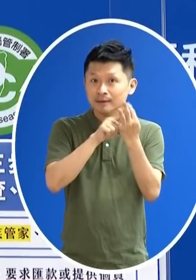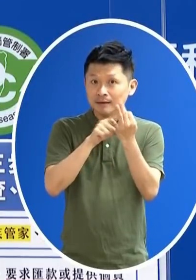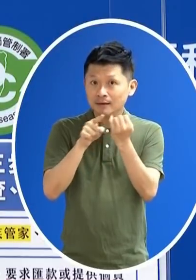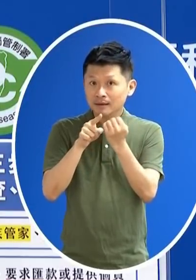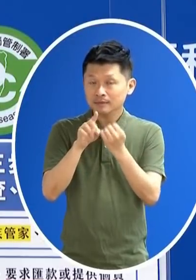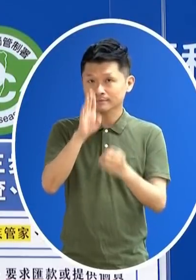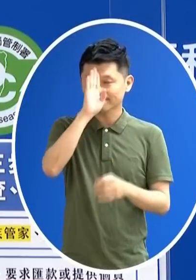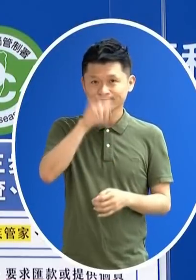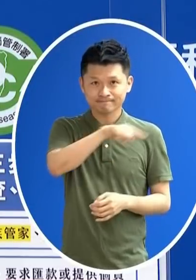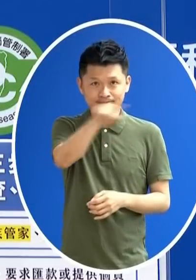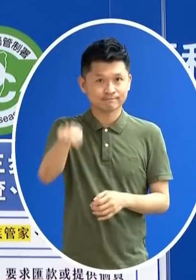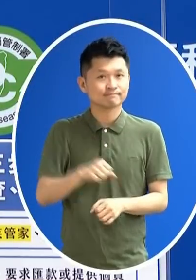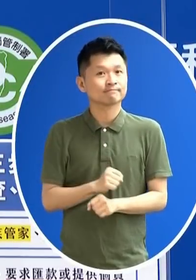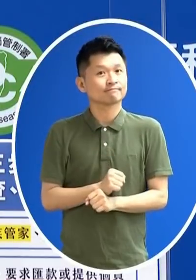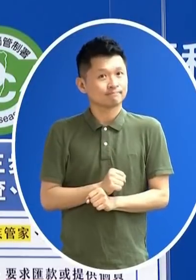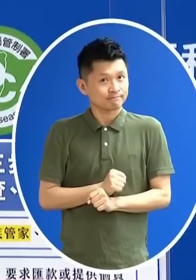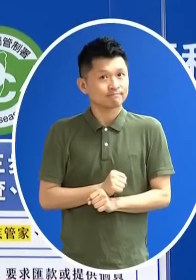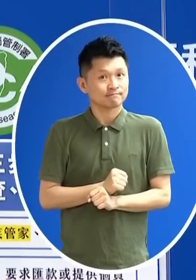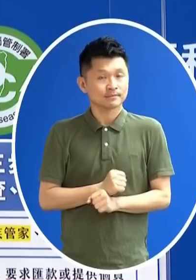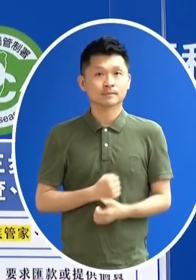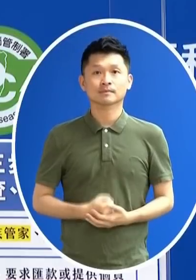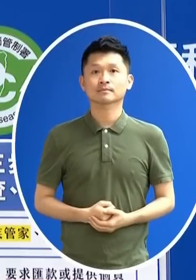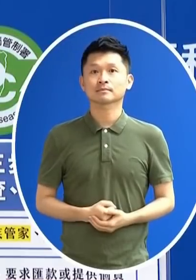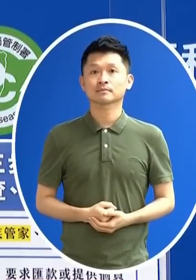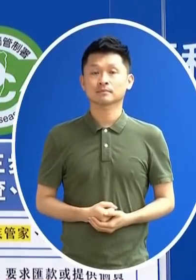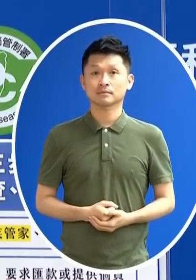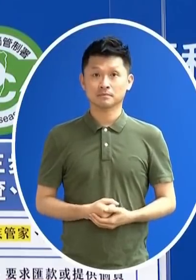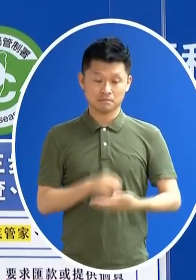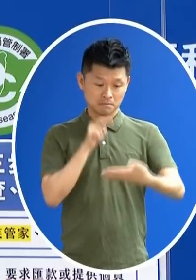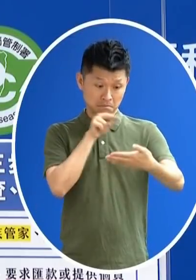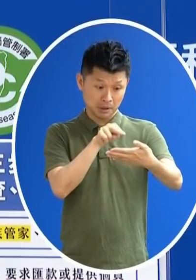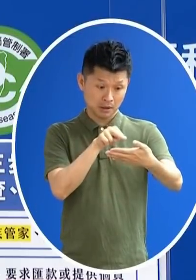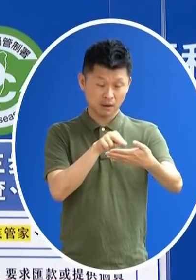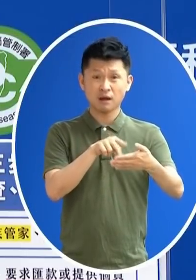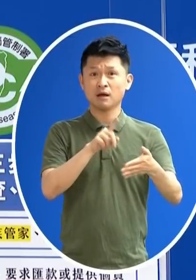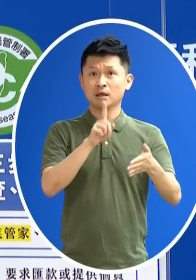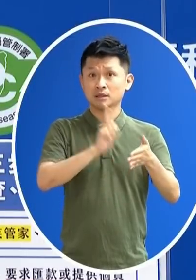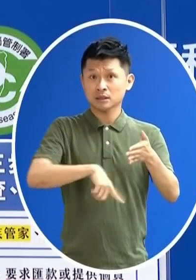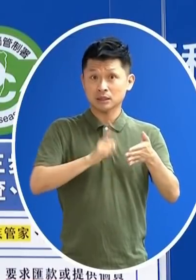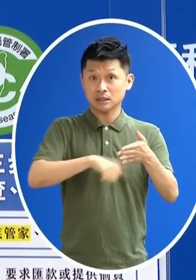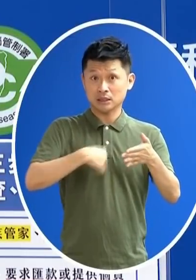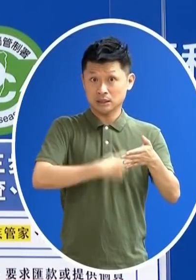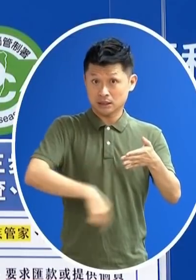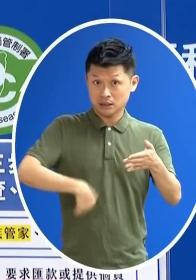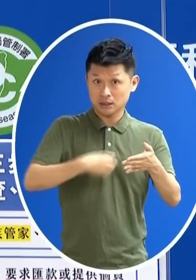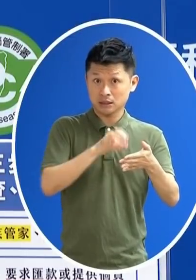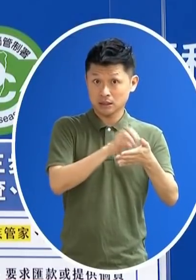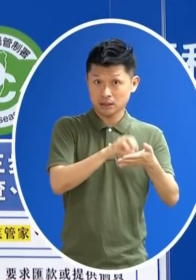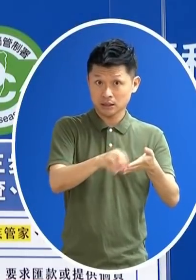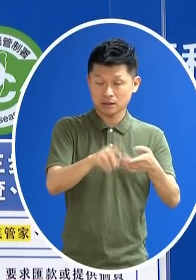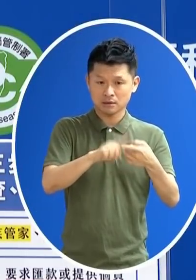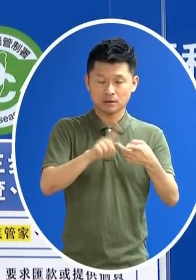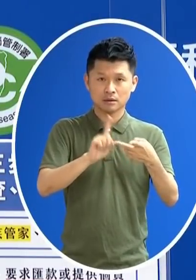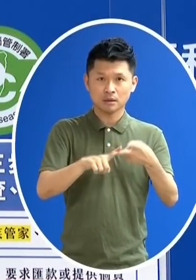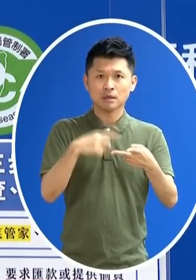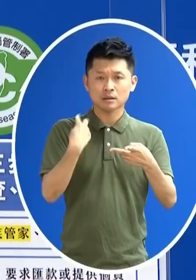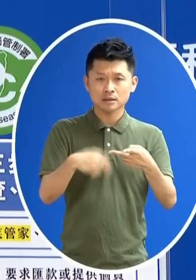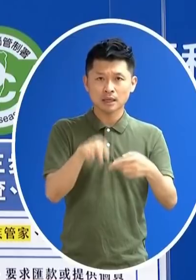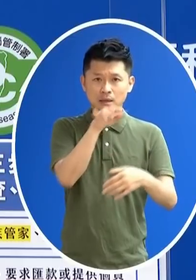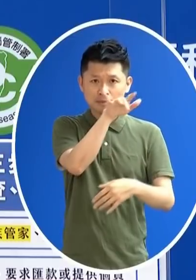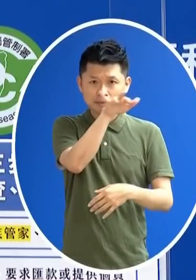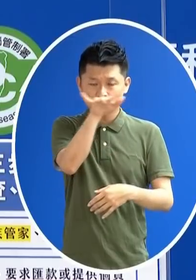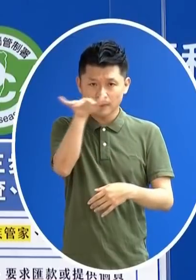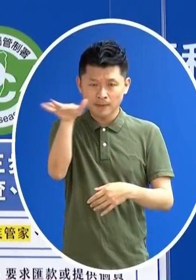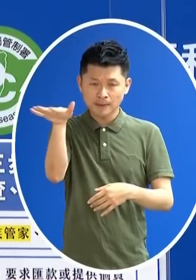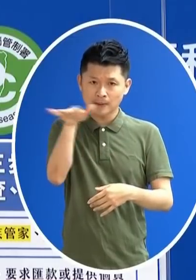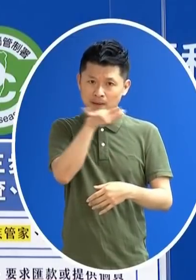请大家特别去留意，尤其看到简体字的这个讯息，或是在讯息文字的使用方